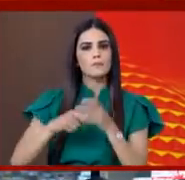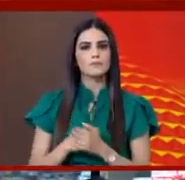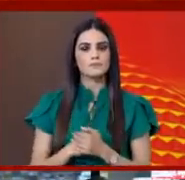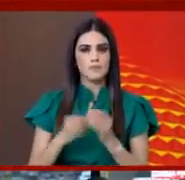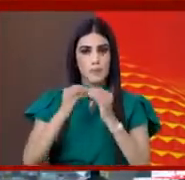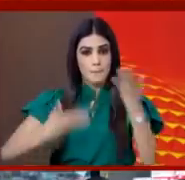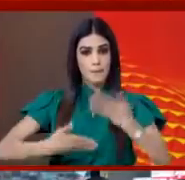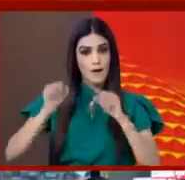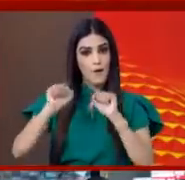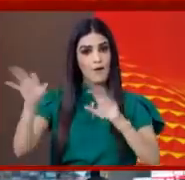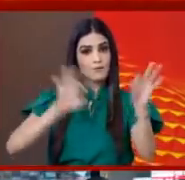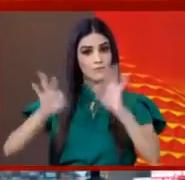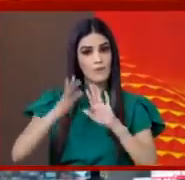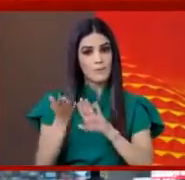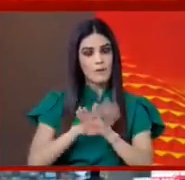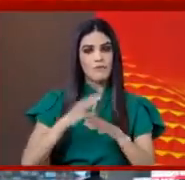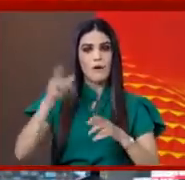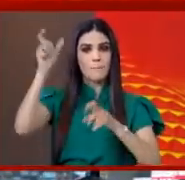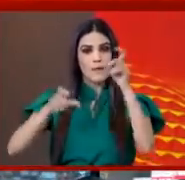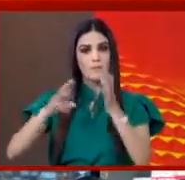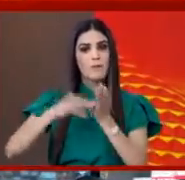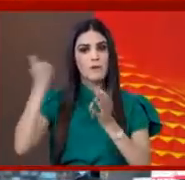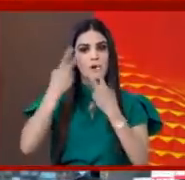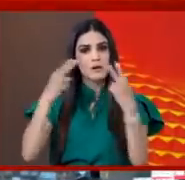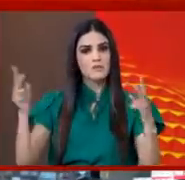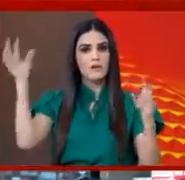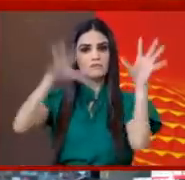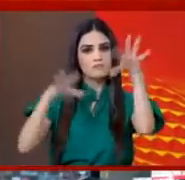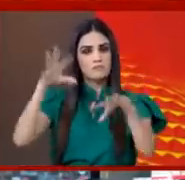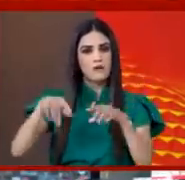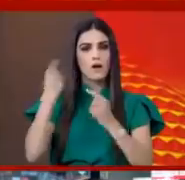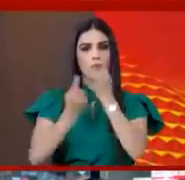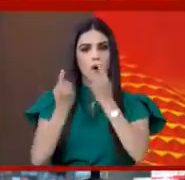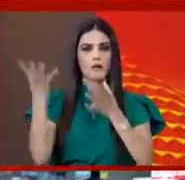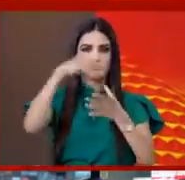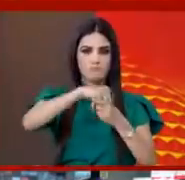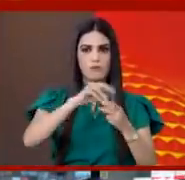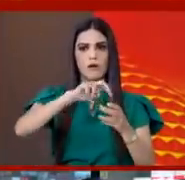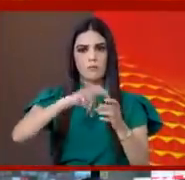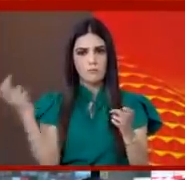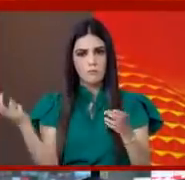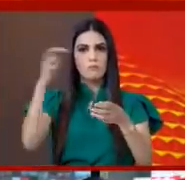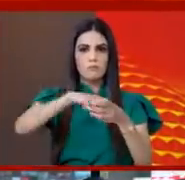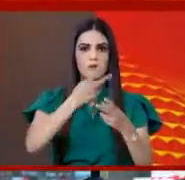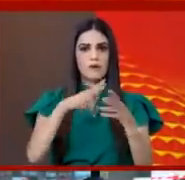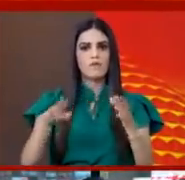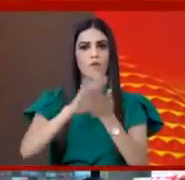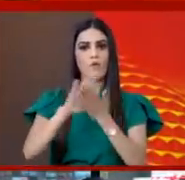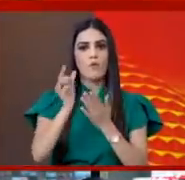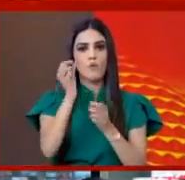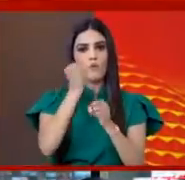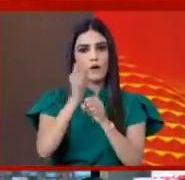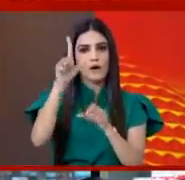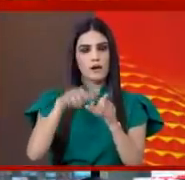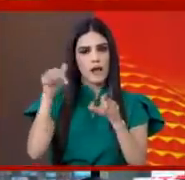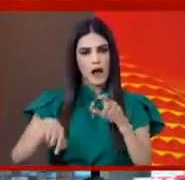पश्चिम बंगाल में चुनाव से पहले बड़ी हस्तियां एक के बाद एक राजनीतिक पार्टियों में शामिल हो रही हैं। आज हुगली के डनलप ग्राउंड